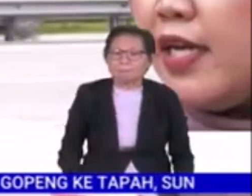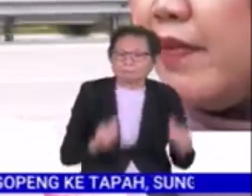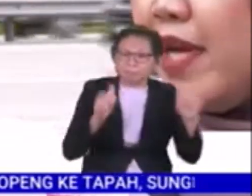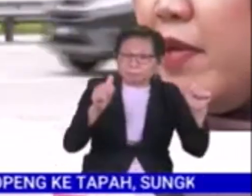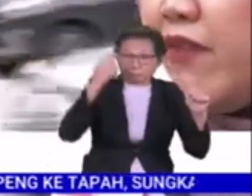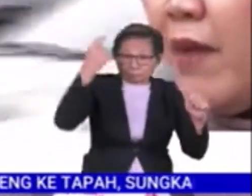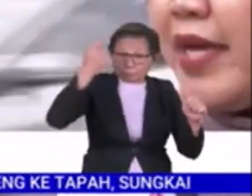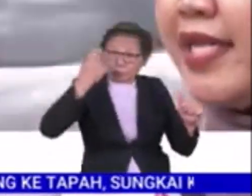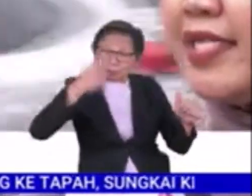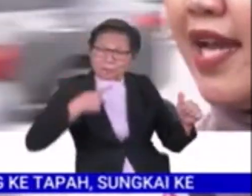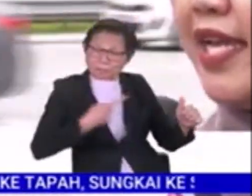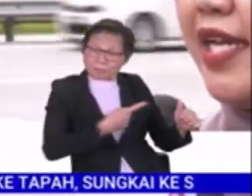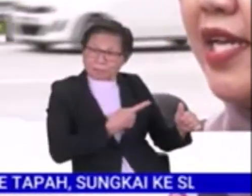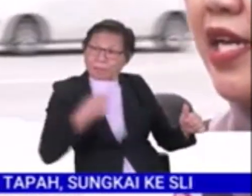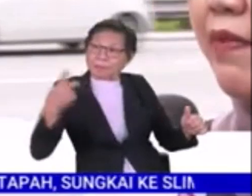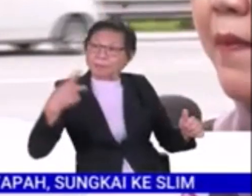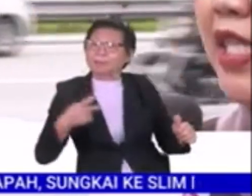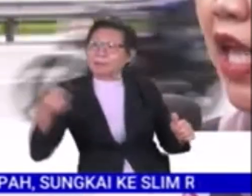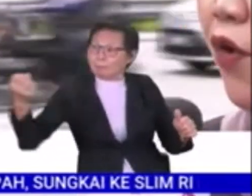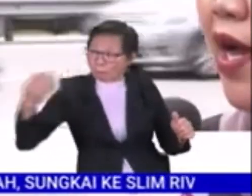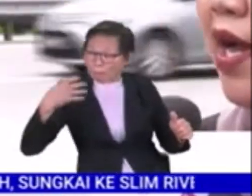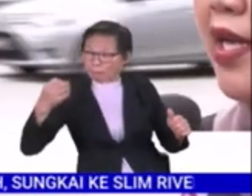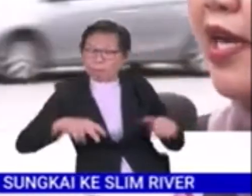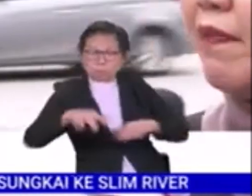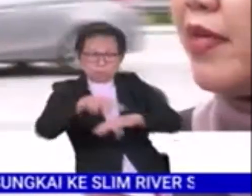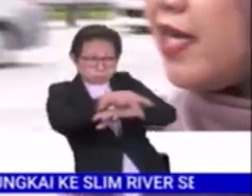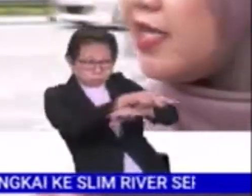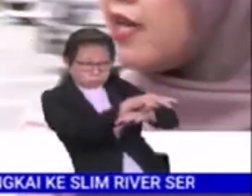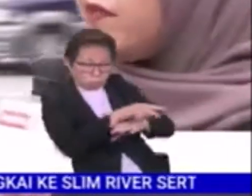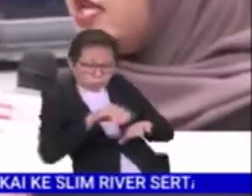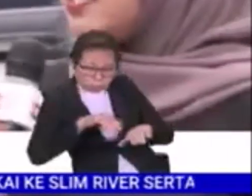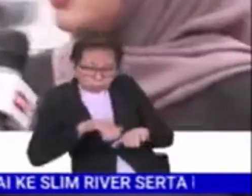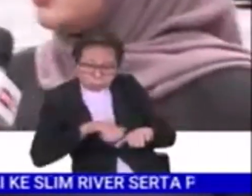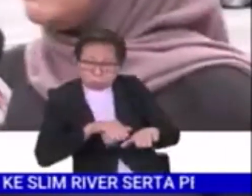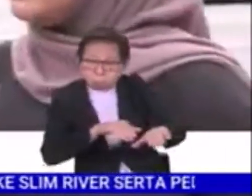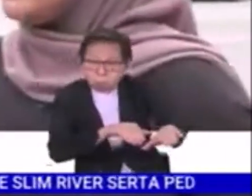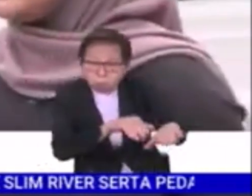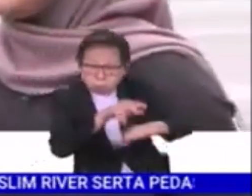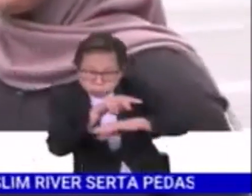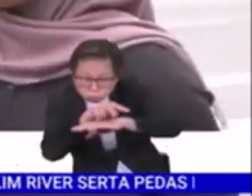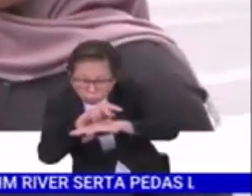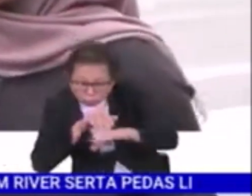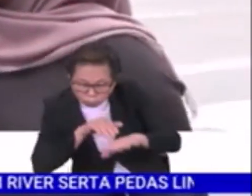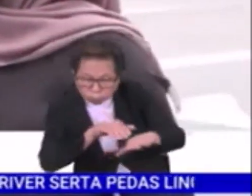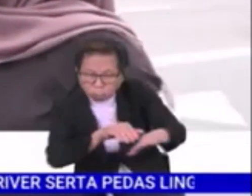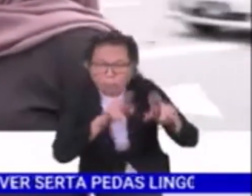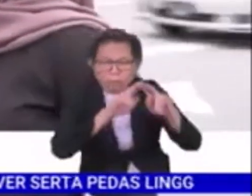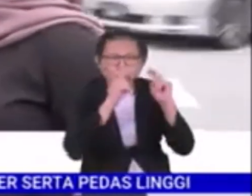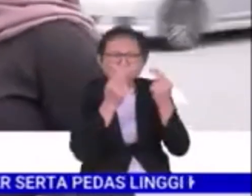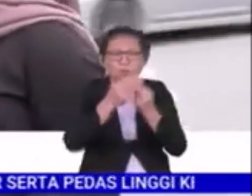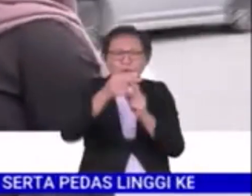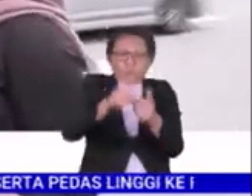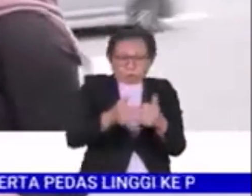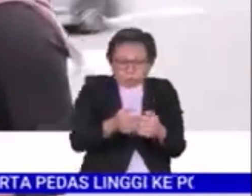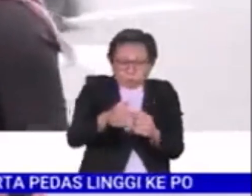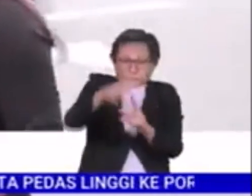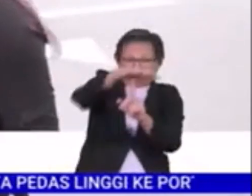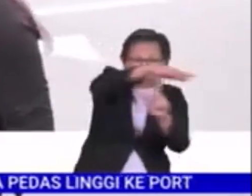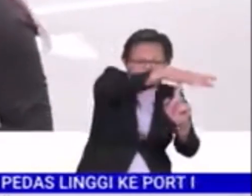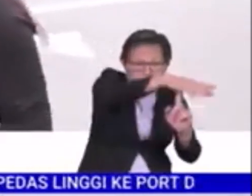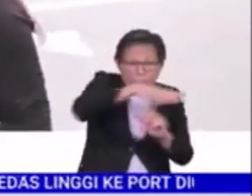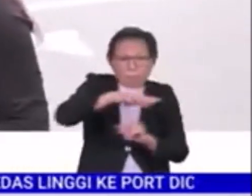Baik, Tuan, kami difahamkan selain memantau aliran pergerakan trafik, unit drone PGU PDRM